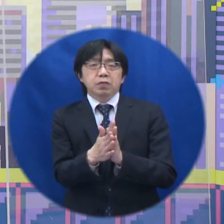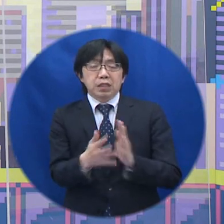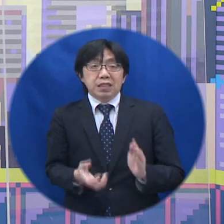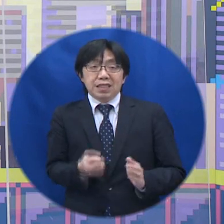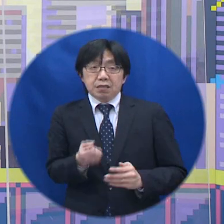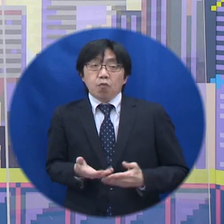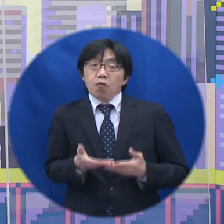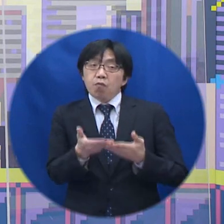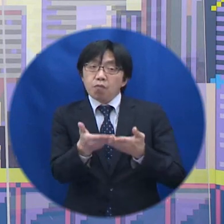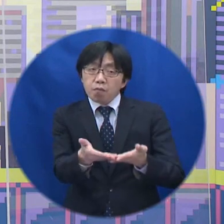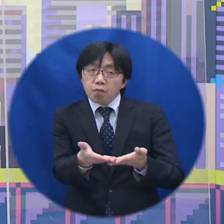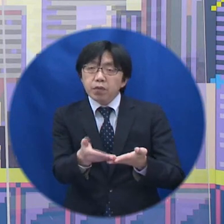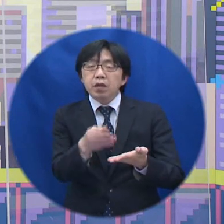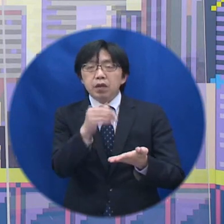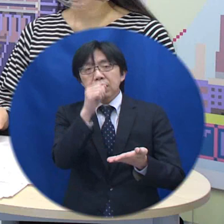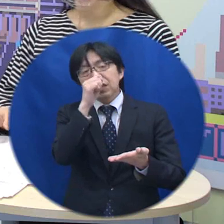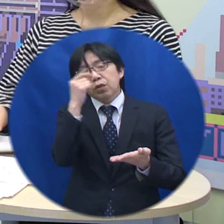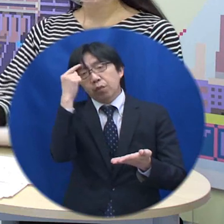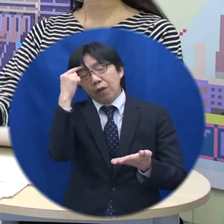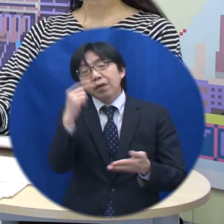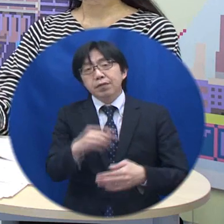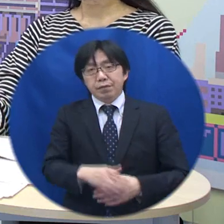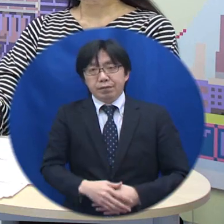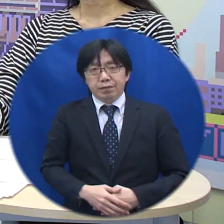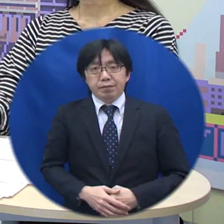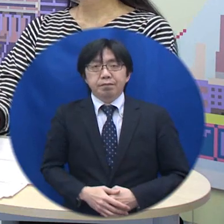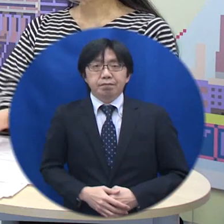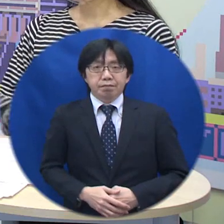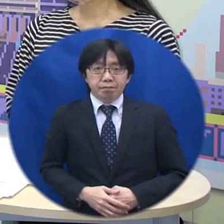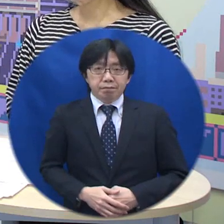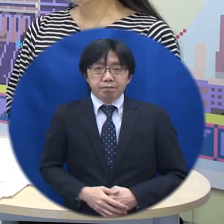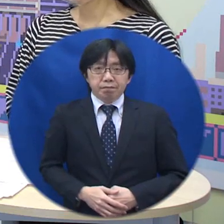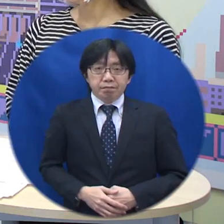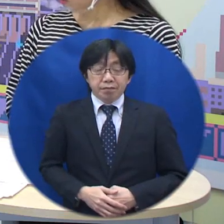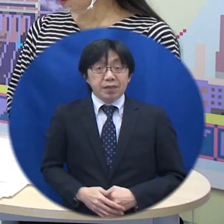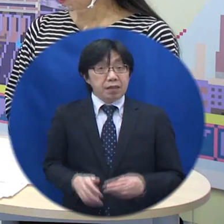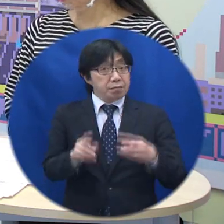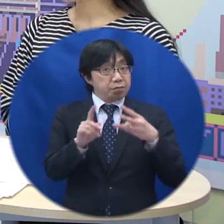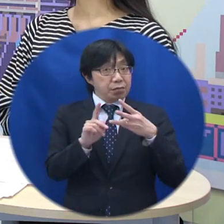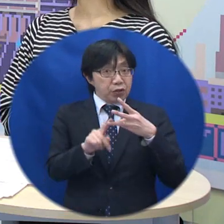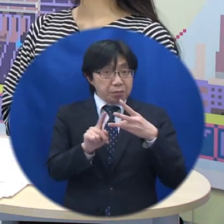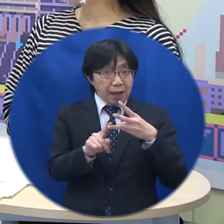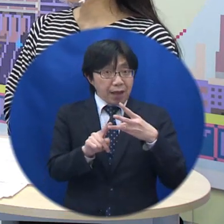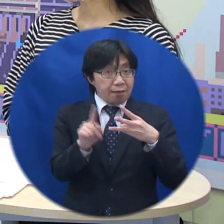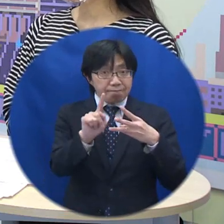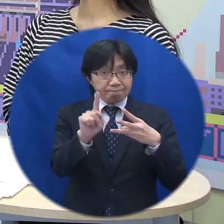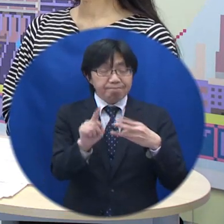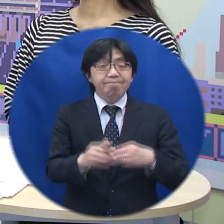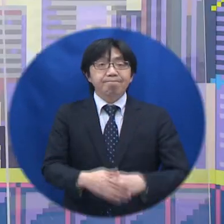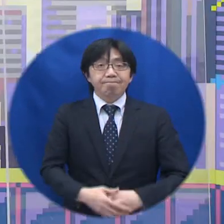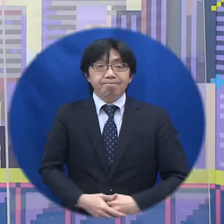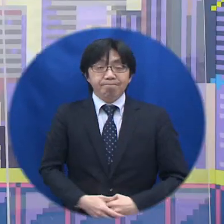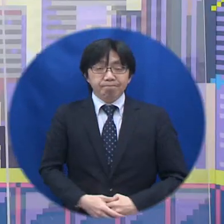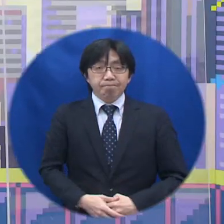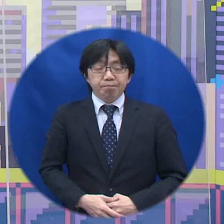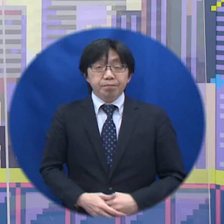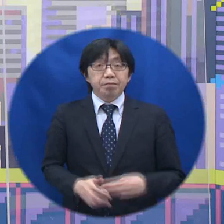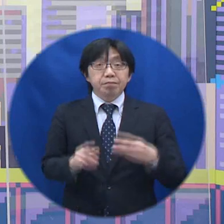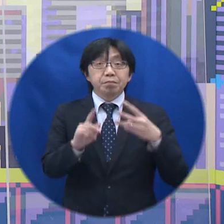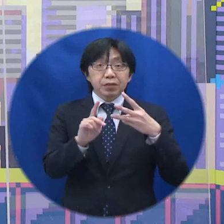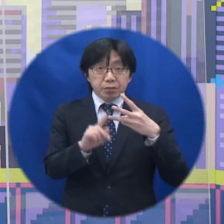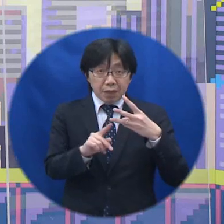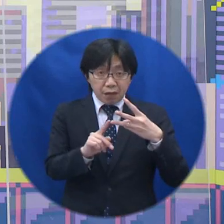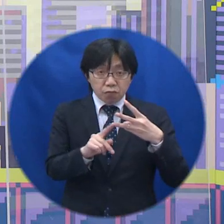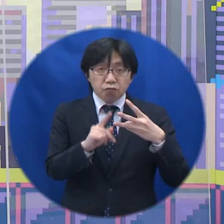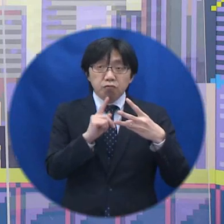サポートをしてください。 ありがとうございます。さあでは最後3つ目をお願いいたします。 はい。3つ目